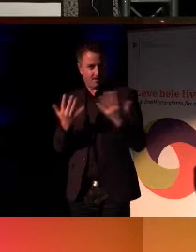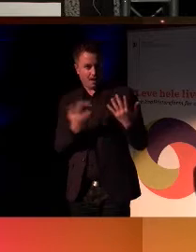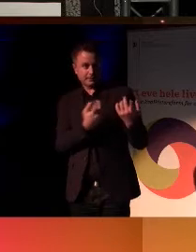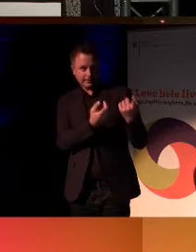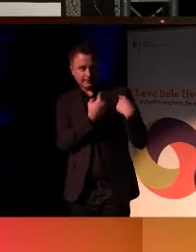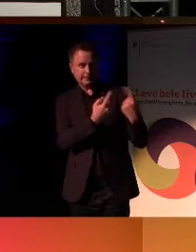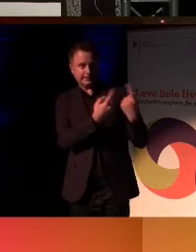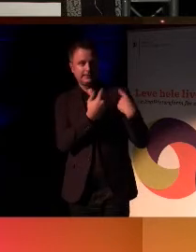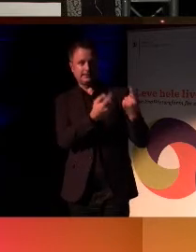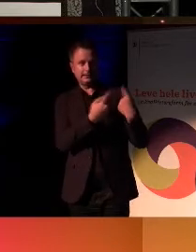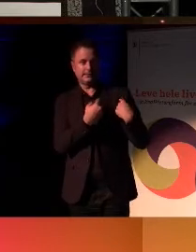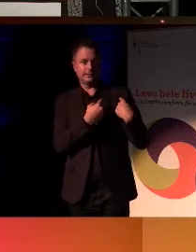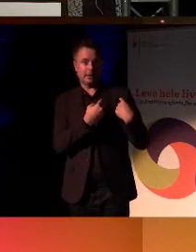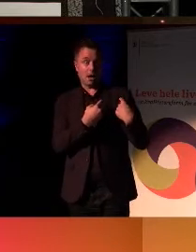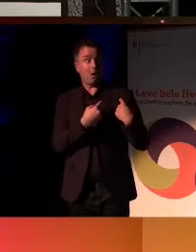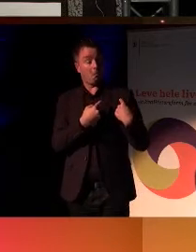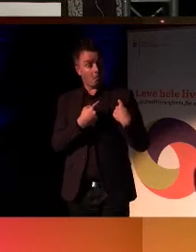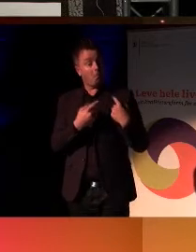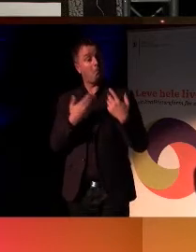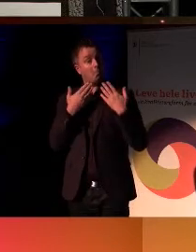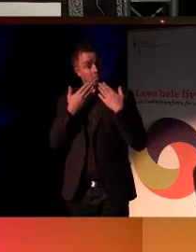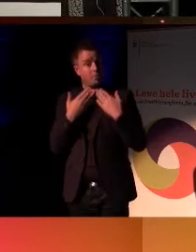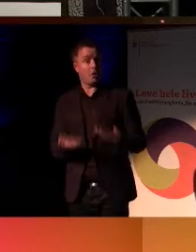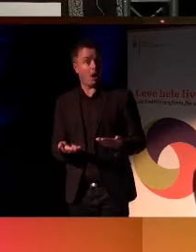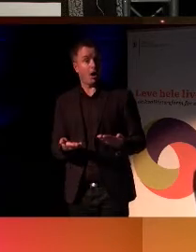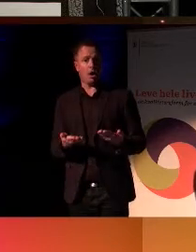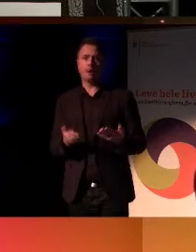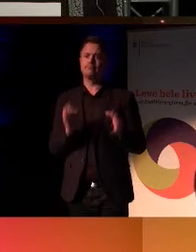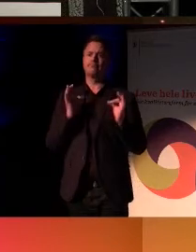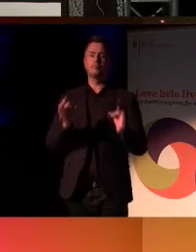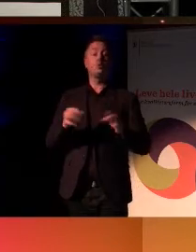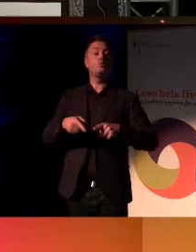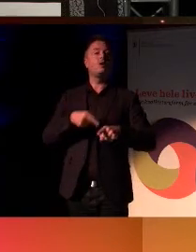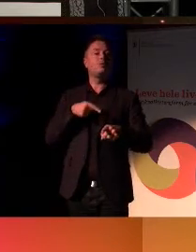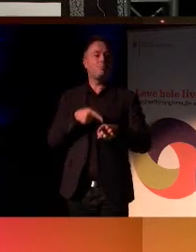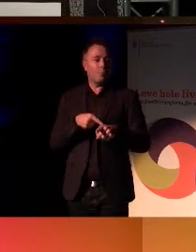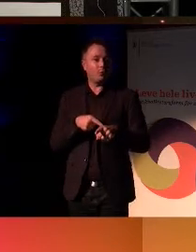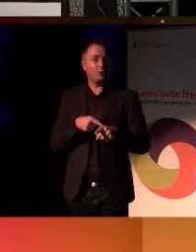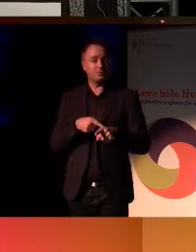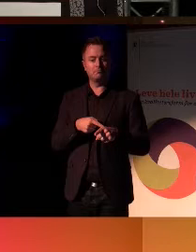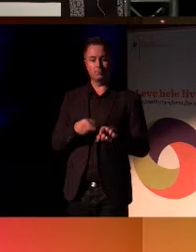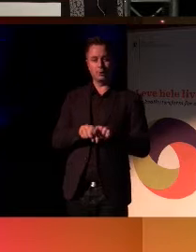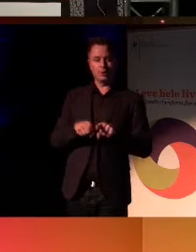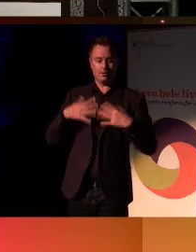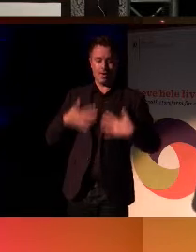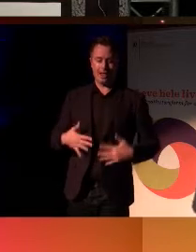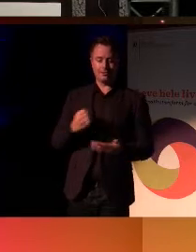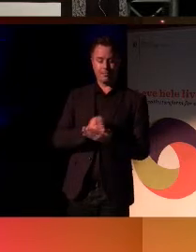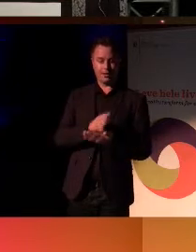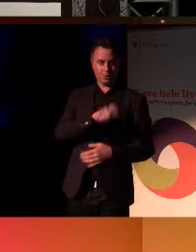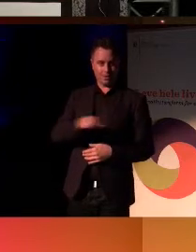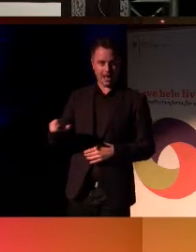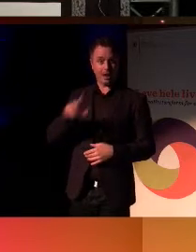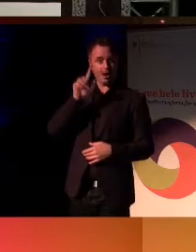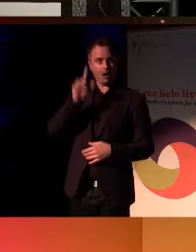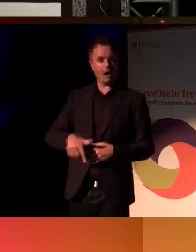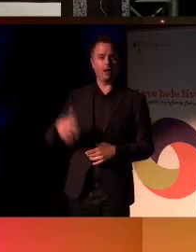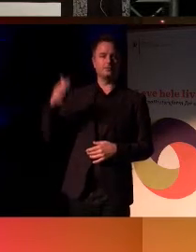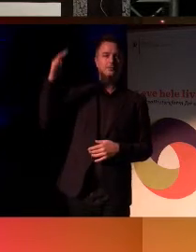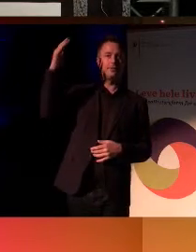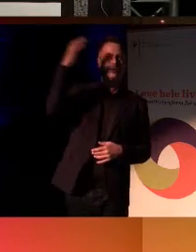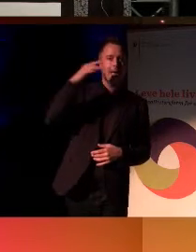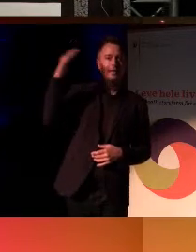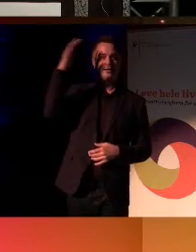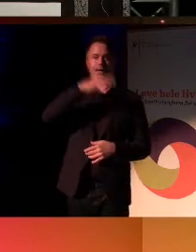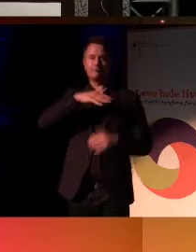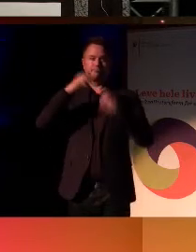er veldig, veldig bra, og det er et veldig godt utgangspunkt for at helsepersonell begynner å tenke,